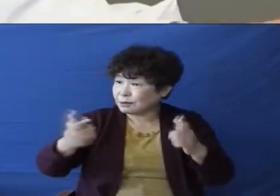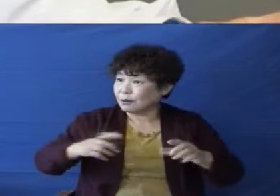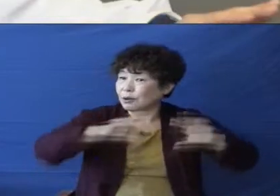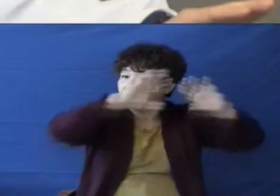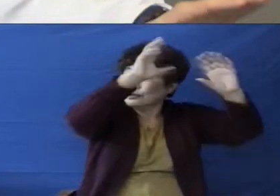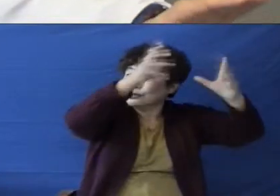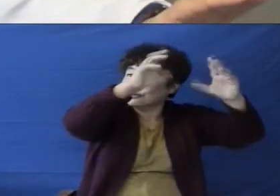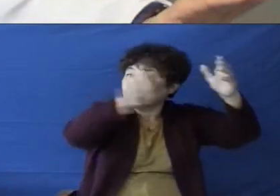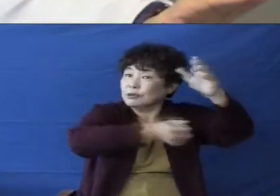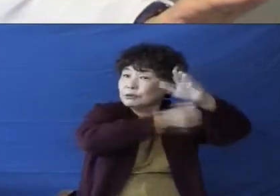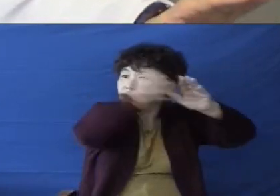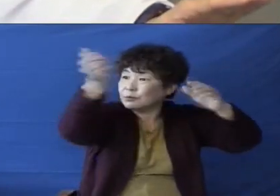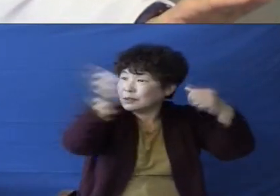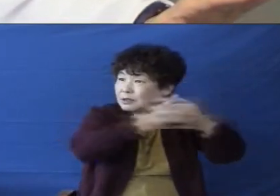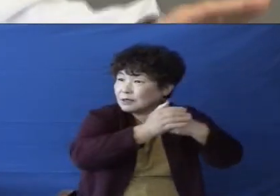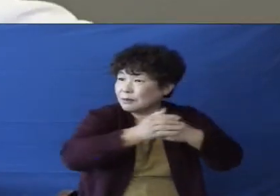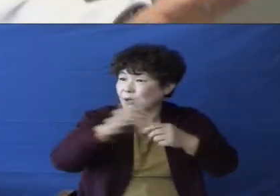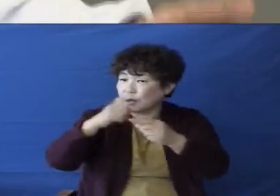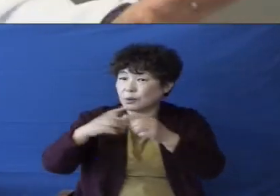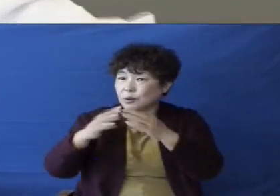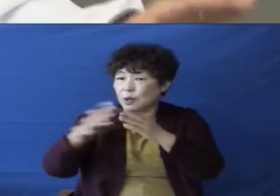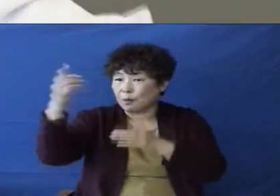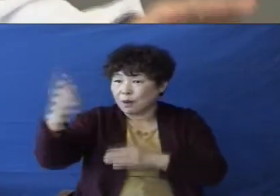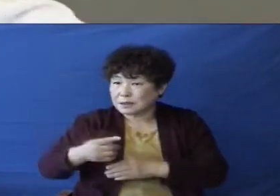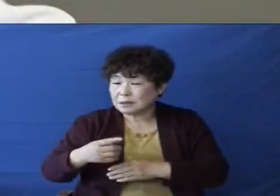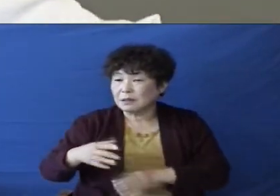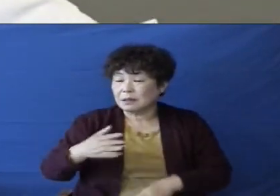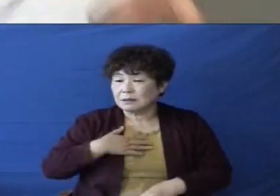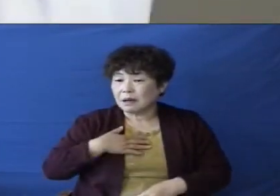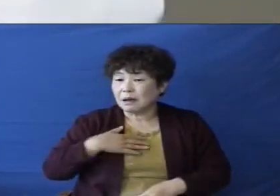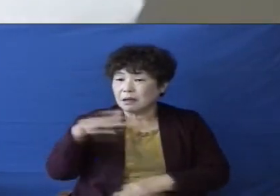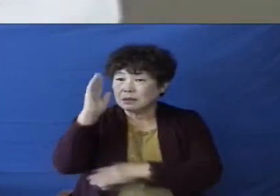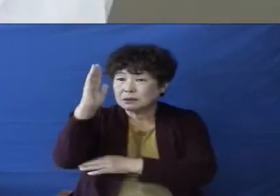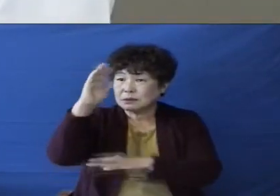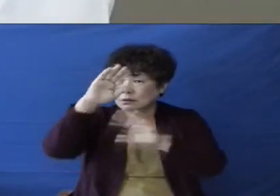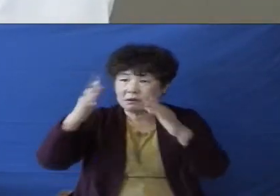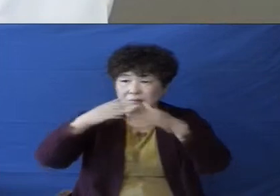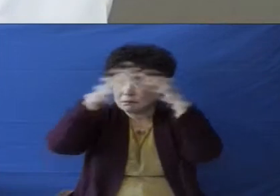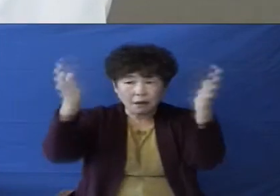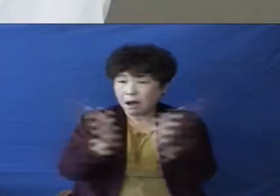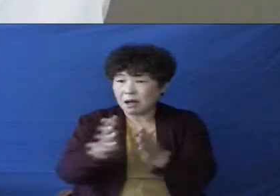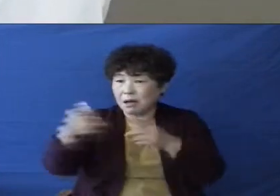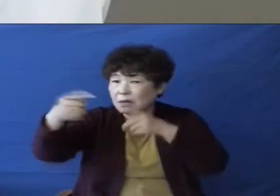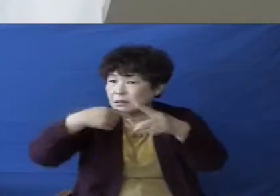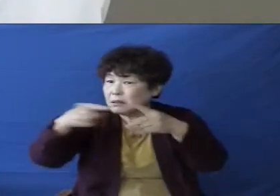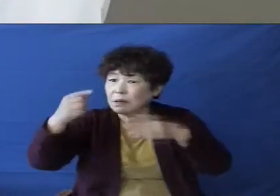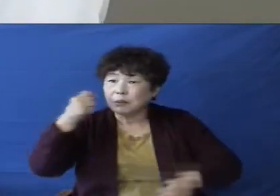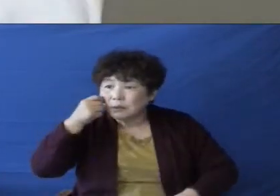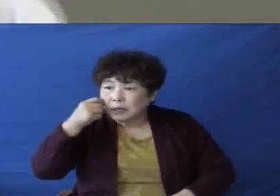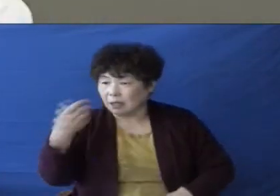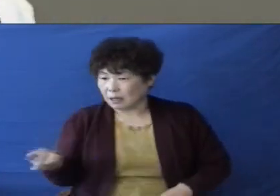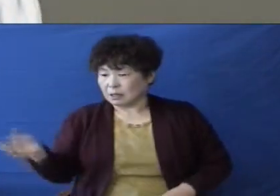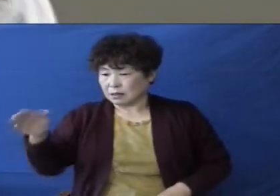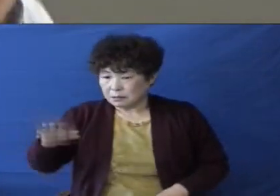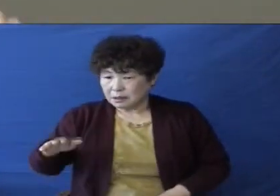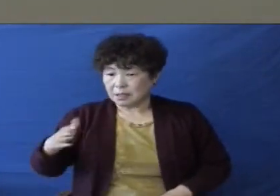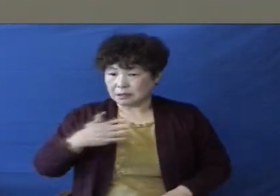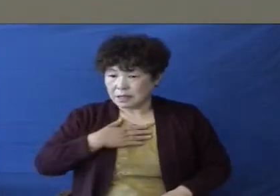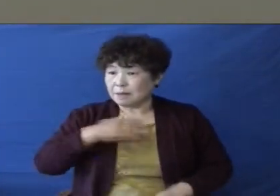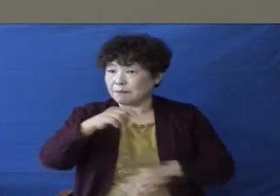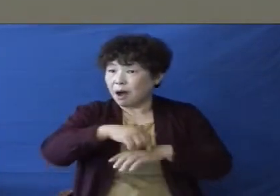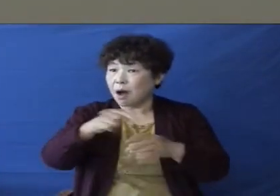부신 고통 속에서 살면서도 그 자리에 묵묵히 와 있는 아 이어 이 4 금비